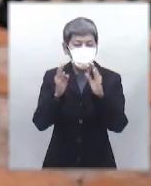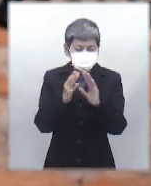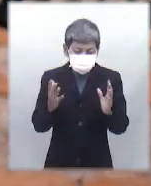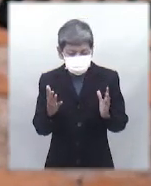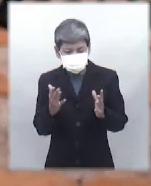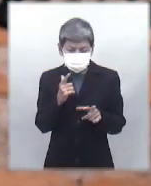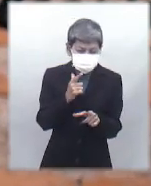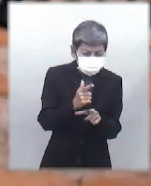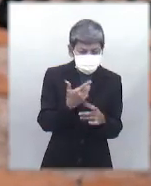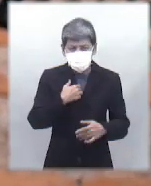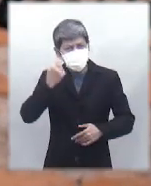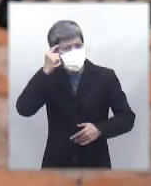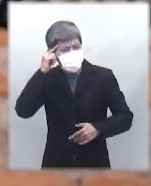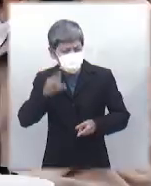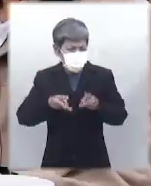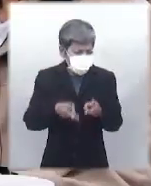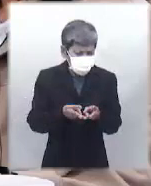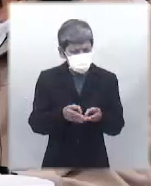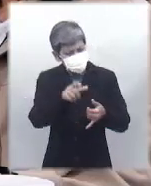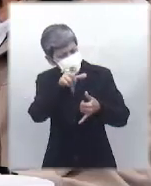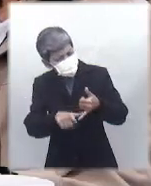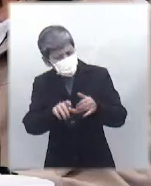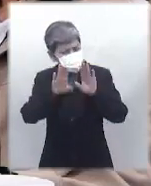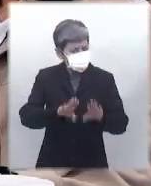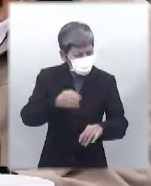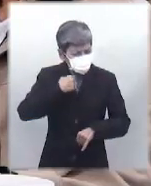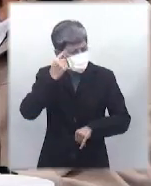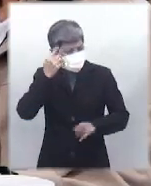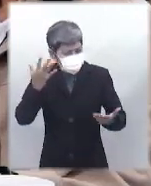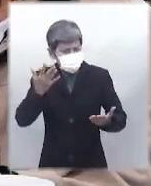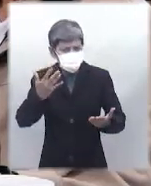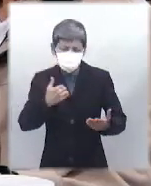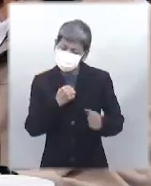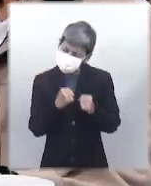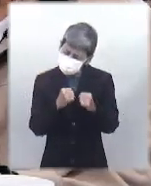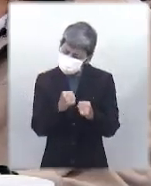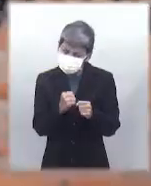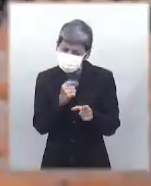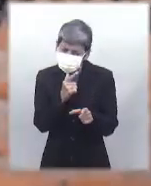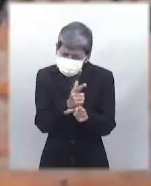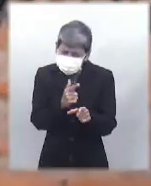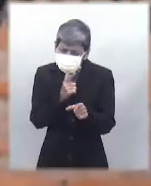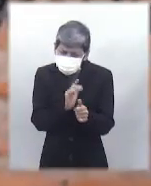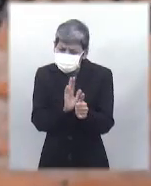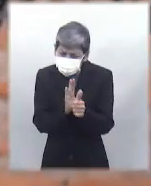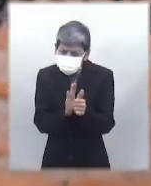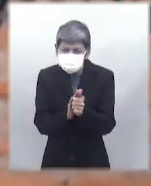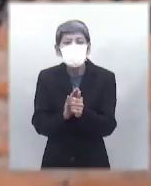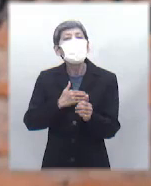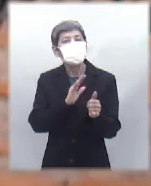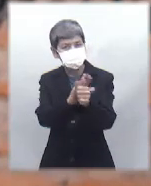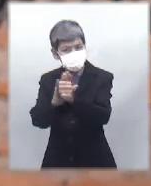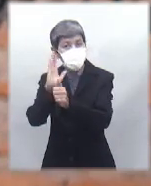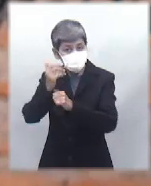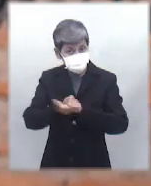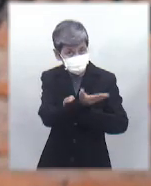ครอบครัวนะครับเพราะว่าเราไม่รู้เลยว่าอาการเค้าเนี่ยมันจะมีให้เราทดสอบจิตใจอยู่ตลอดเวลานะก็อยากเป็นกำลังใจกับพ่อแม่ว่า